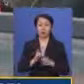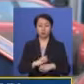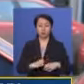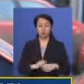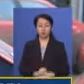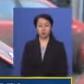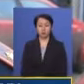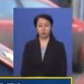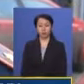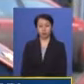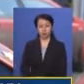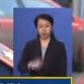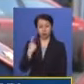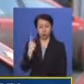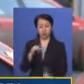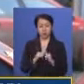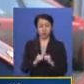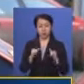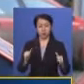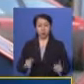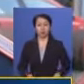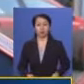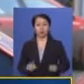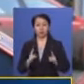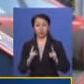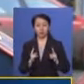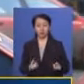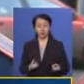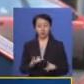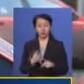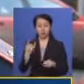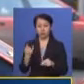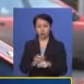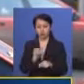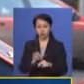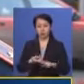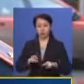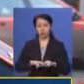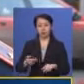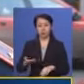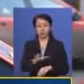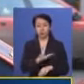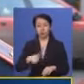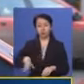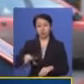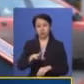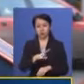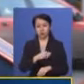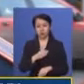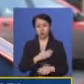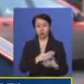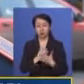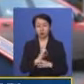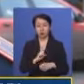ресурсы. Одним из распространенных преступлений является интернет-мошенничество. Поэтому нами совместно с волонтерским клубом